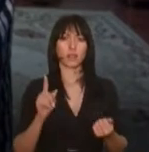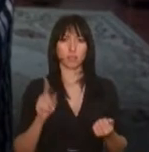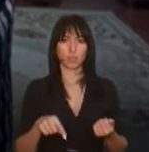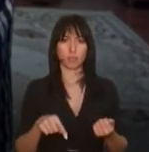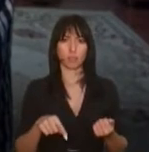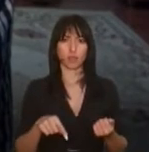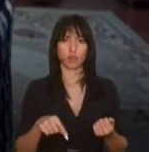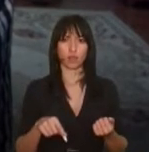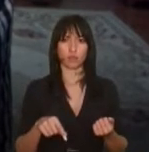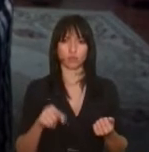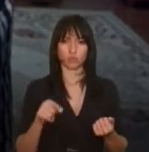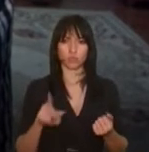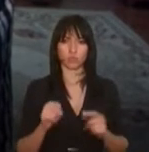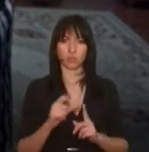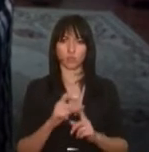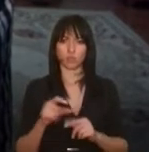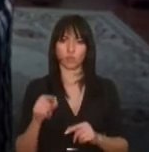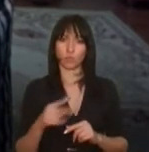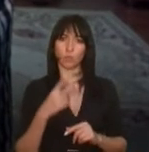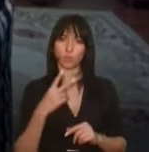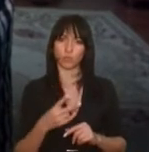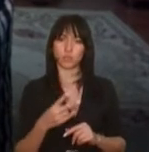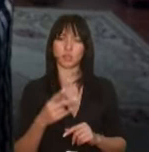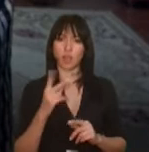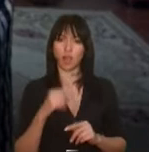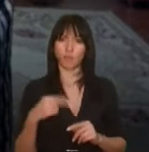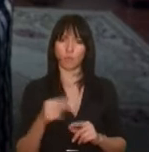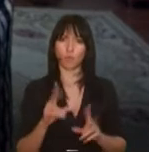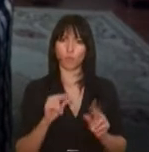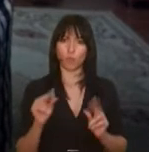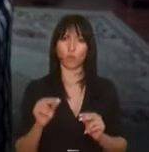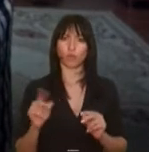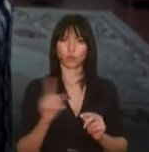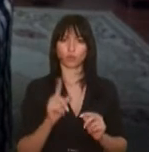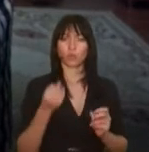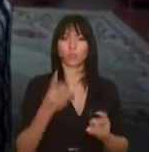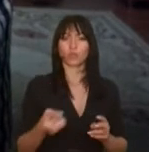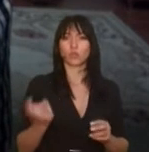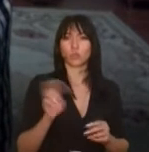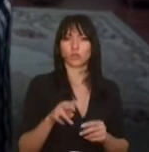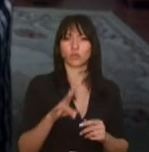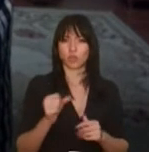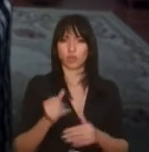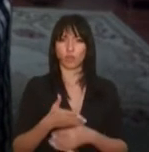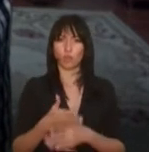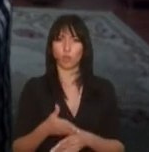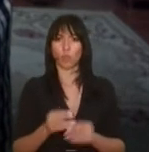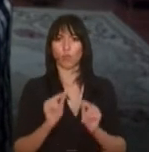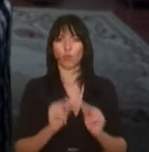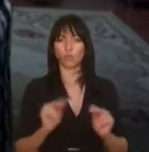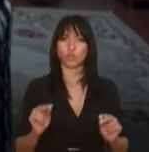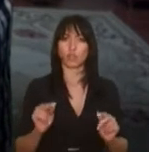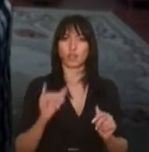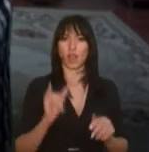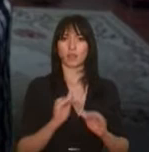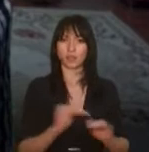розлади здоров'я у дітей мали бути, і слава Богу, що вони не пройшли повз увагу оточуючих, і діти,